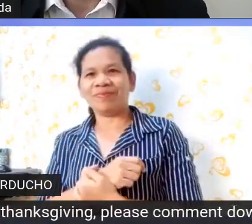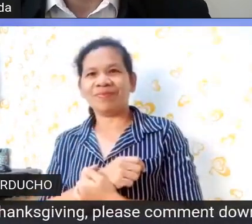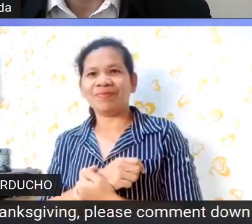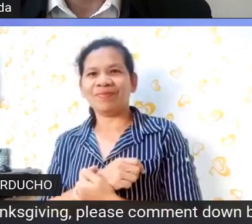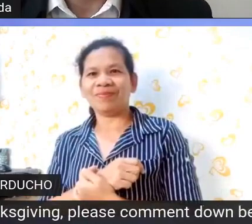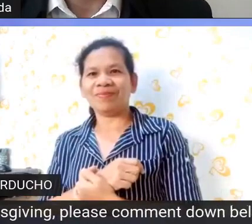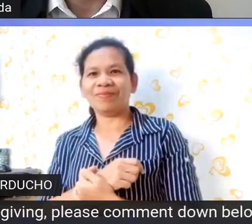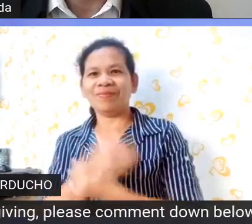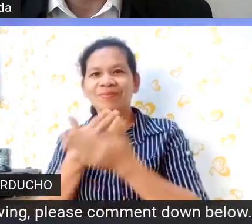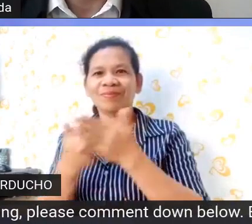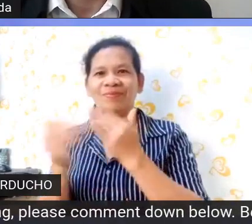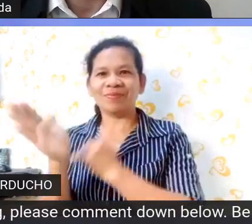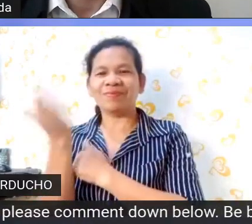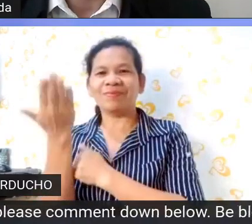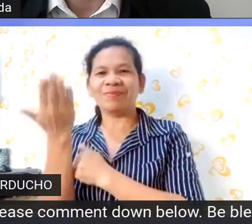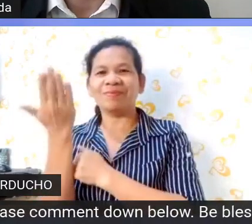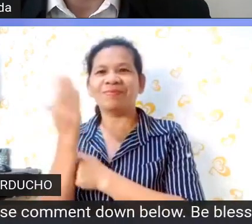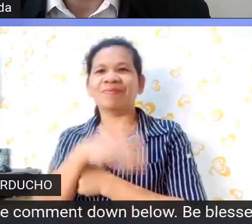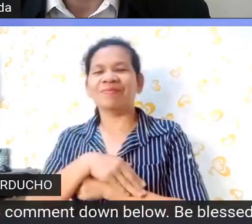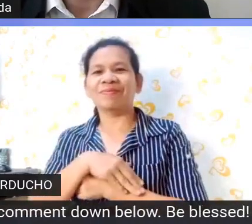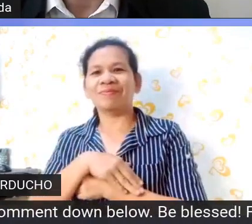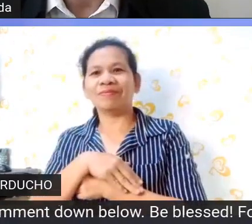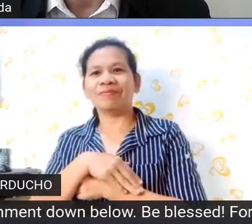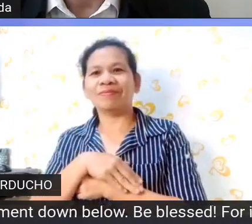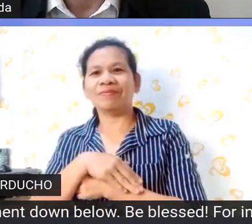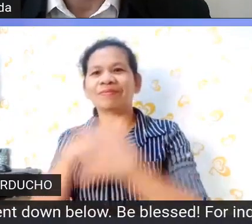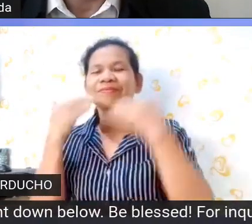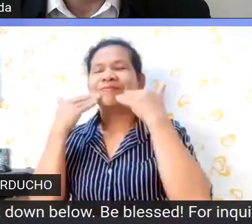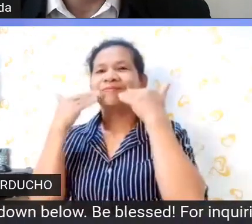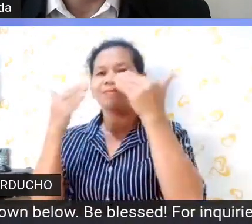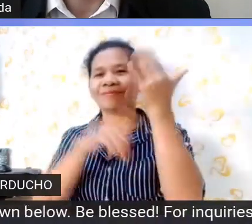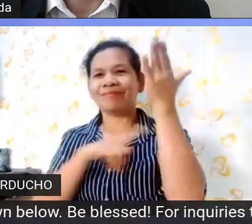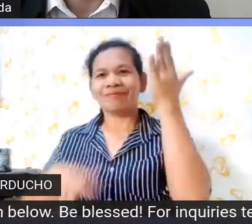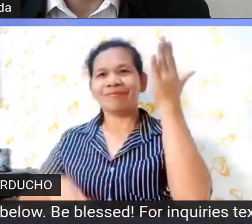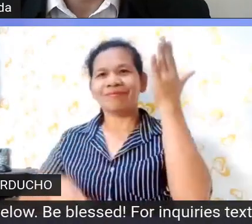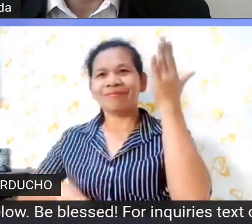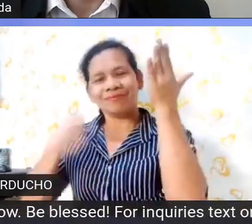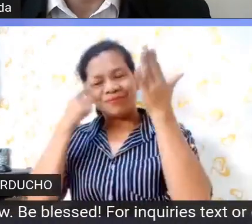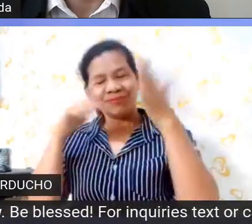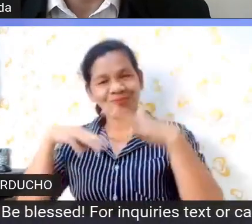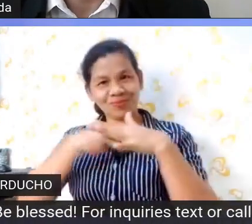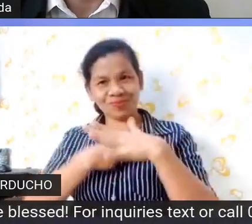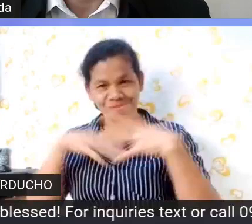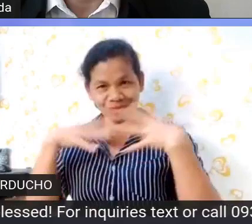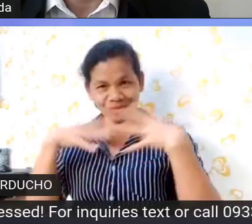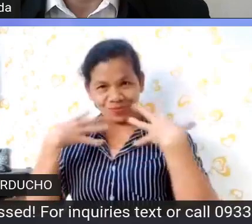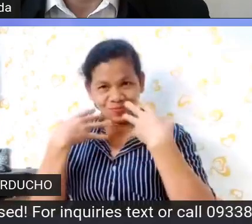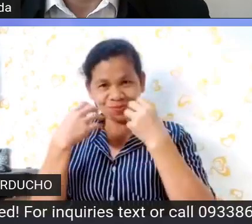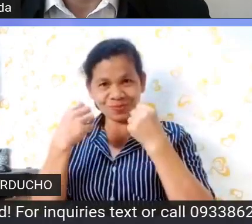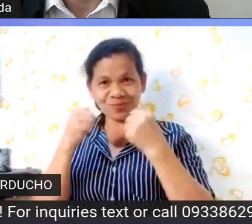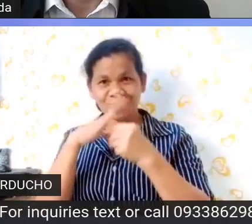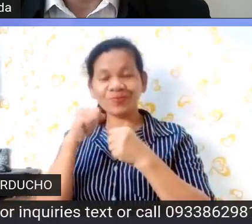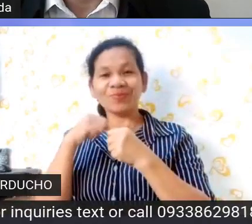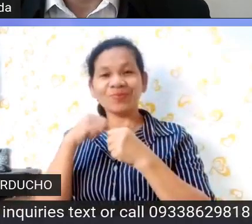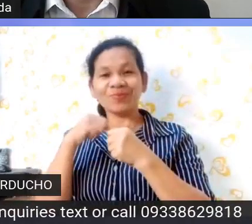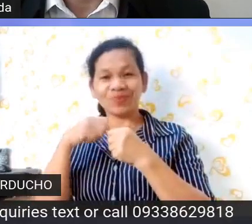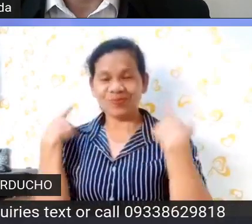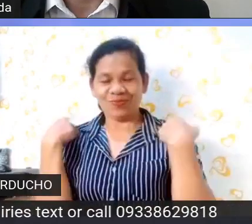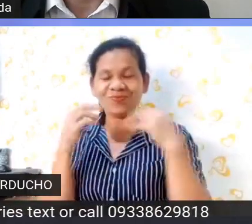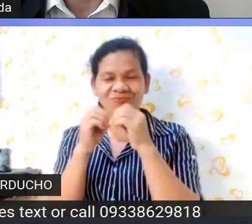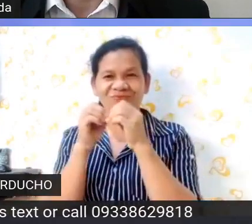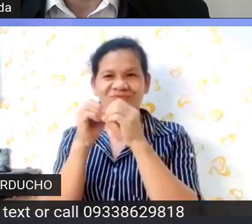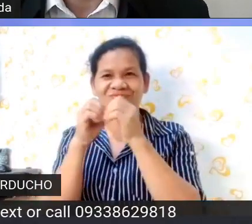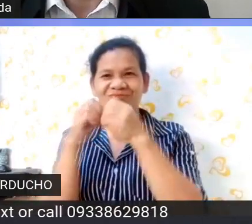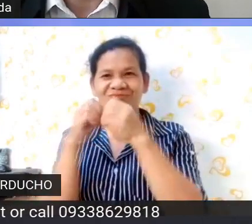Magandang umaga po. At salamat sa Panginoon, tayo buhay, malakas at nagpapalakas pa po lalo